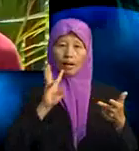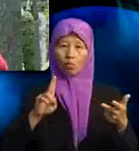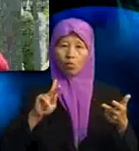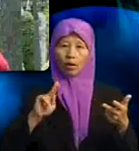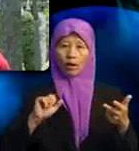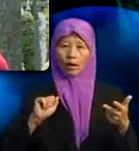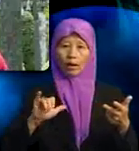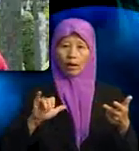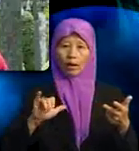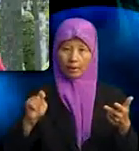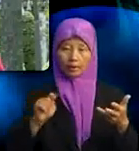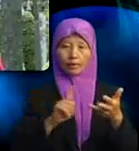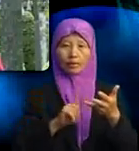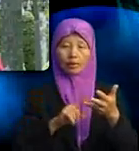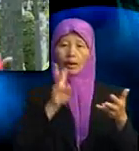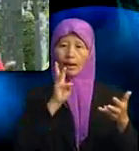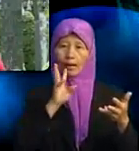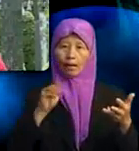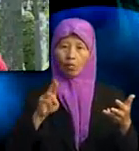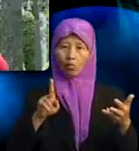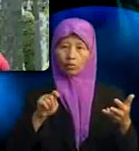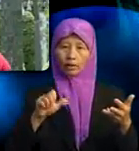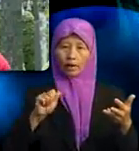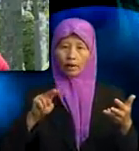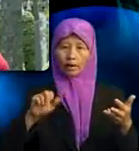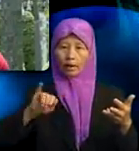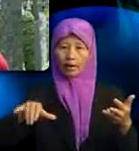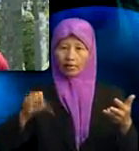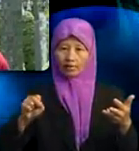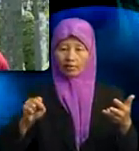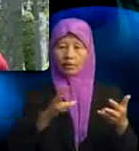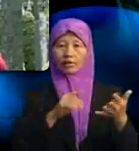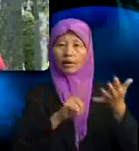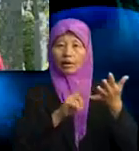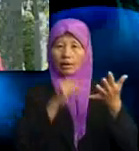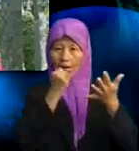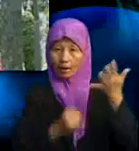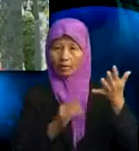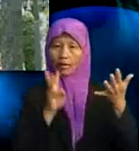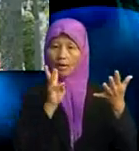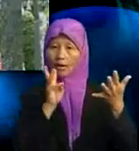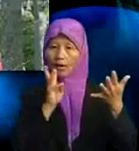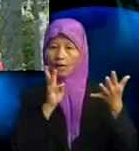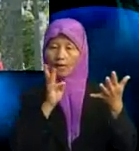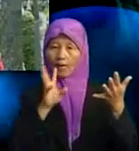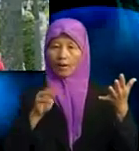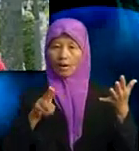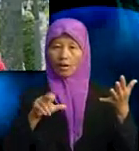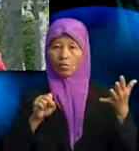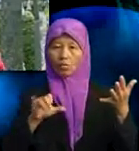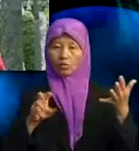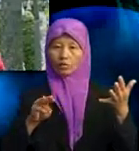ketiga, air mukayat. Yang keempat ni, air mutan najis. Ha, yang terakhir sekali ni,